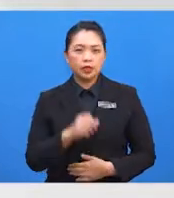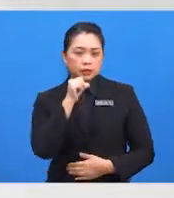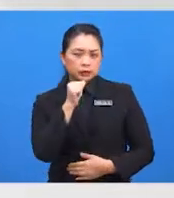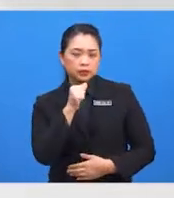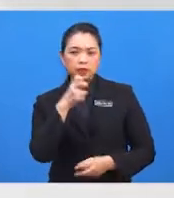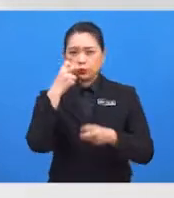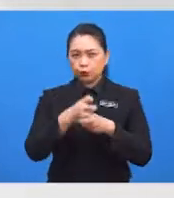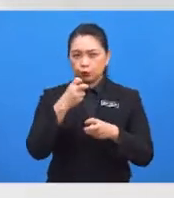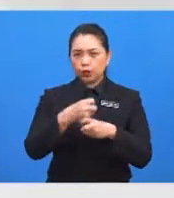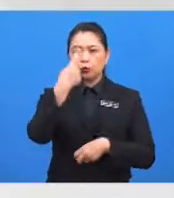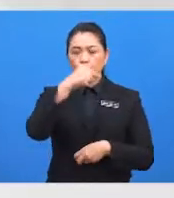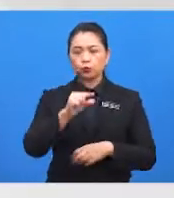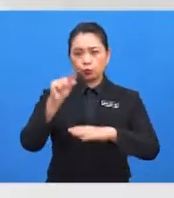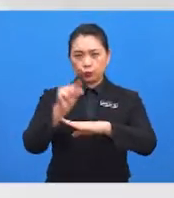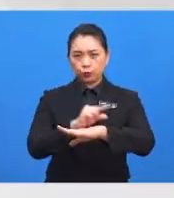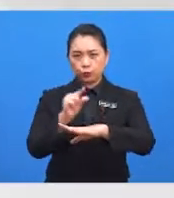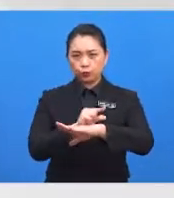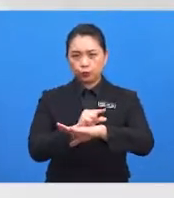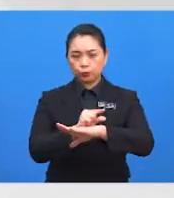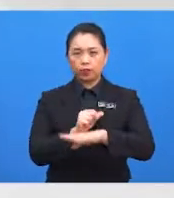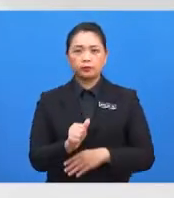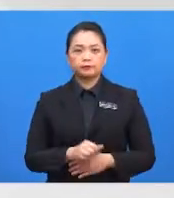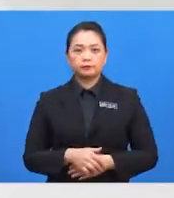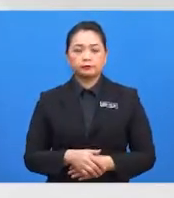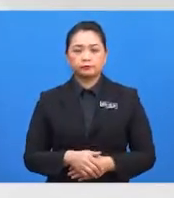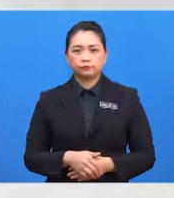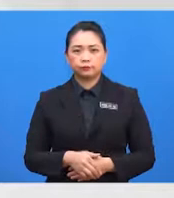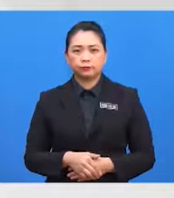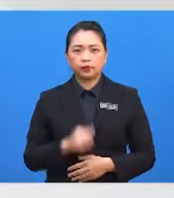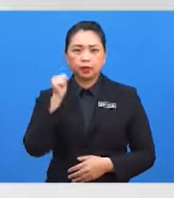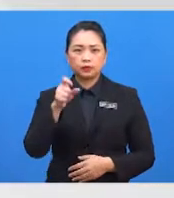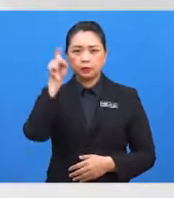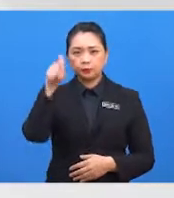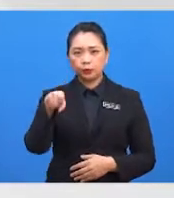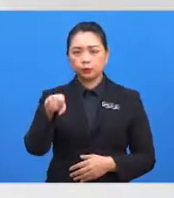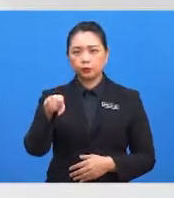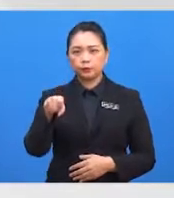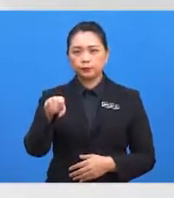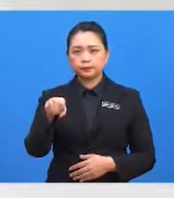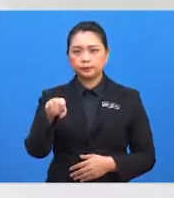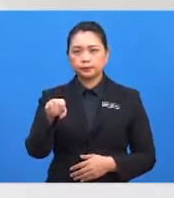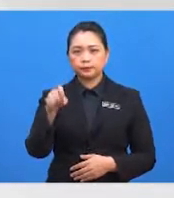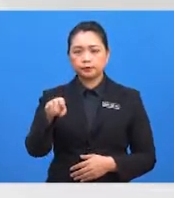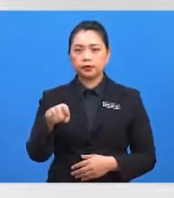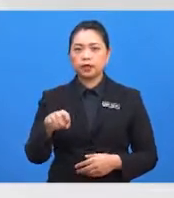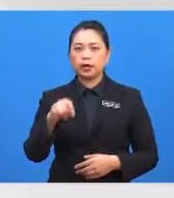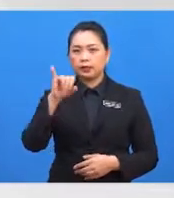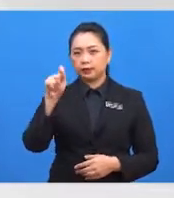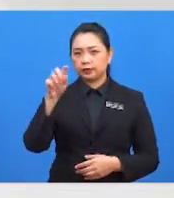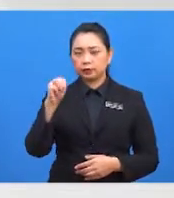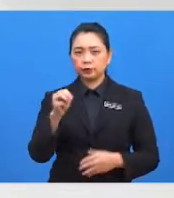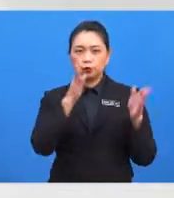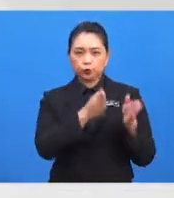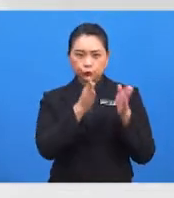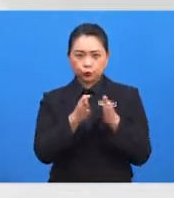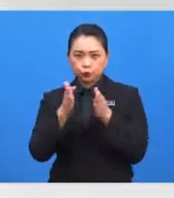untuk digunakan. Apa yang anda perlu lakukan ialah memastikan item yang berkaitan disusun